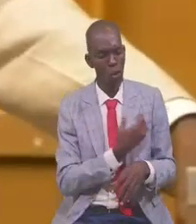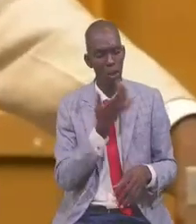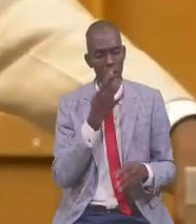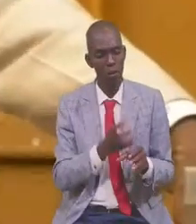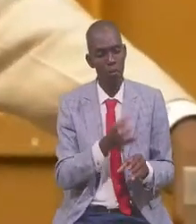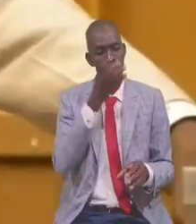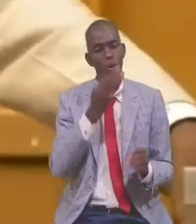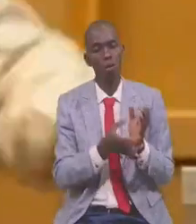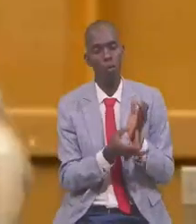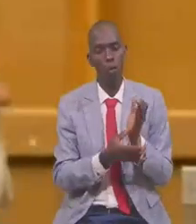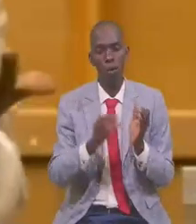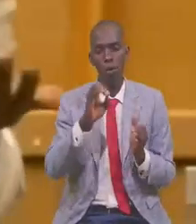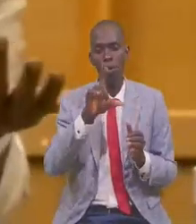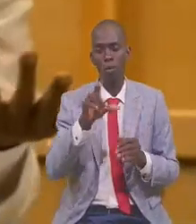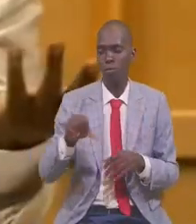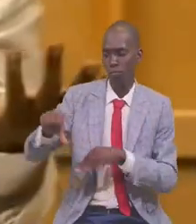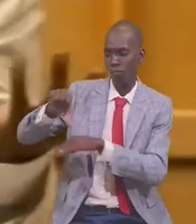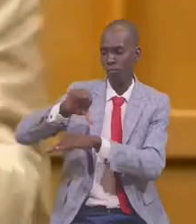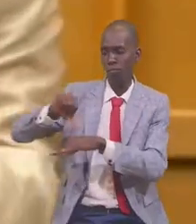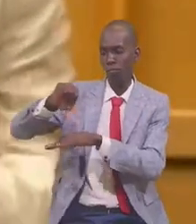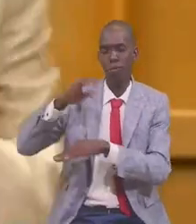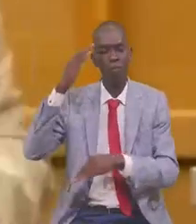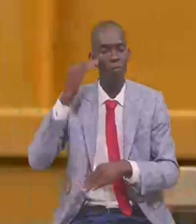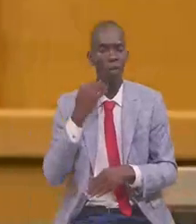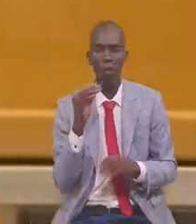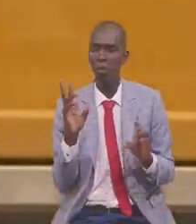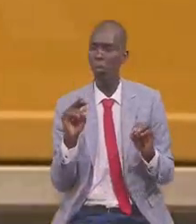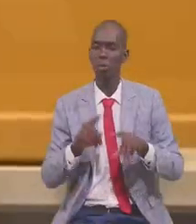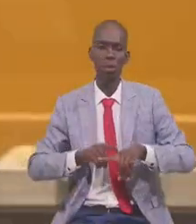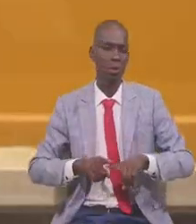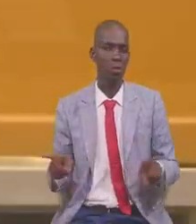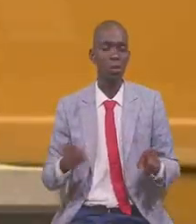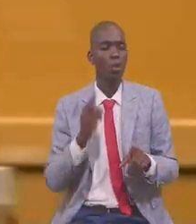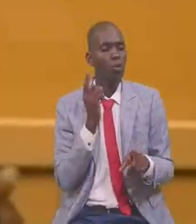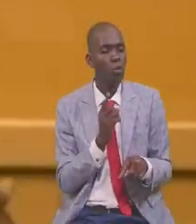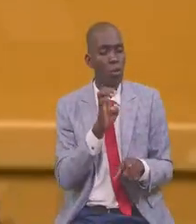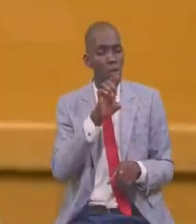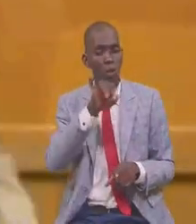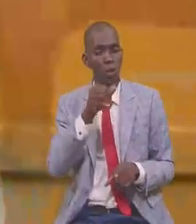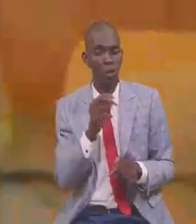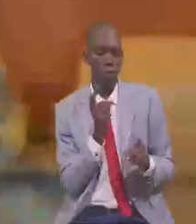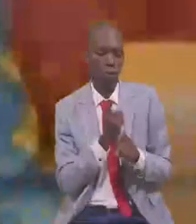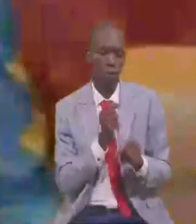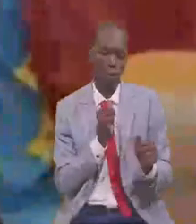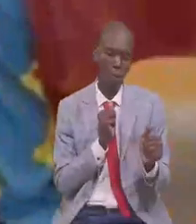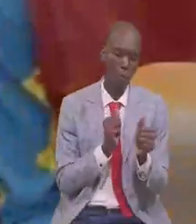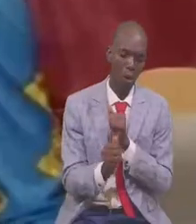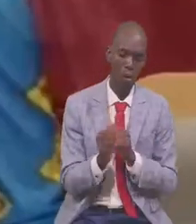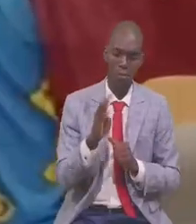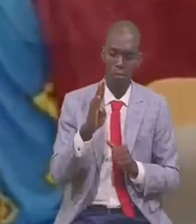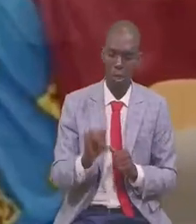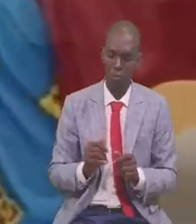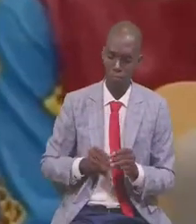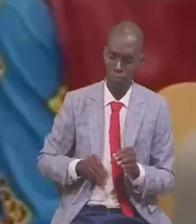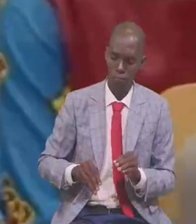c'était différent. En réalité, il n'a même rien dit. Il passait seulement. Et comme il passait, Dieu a dit, voici